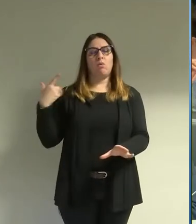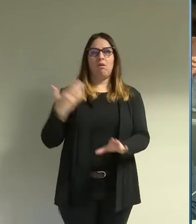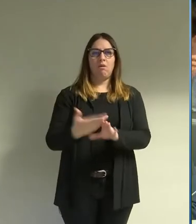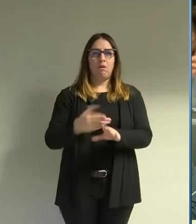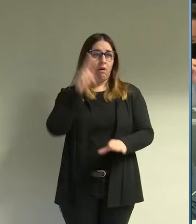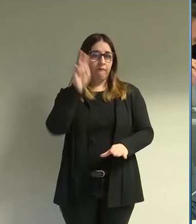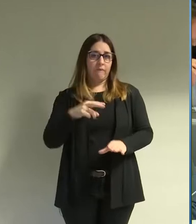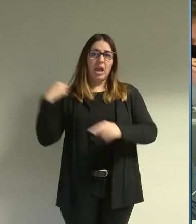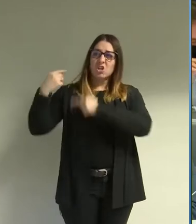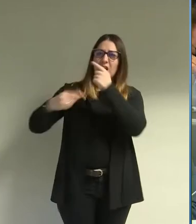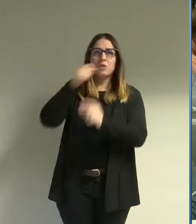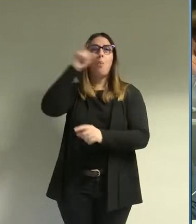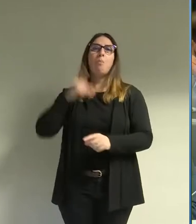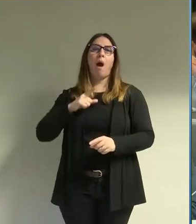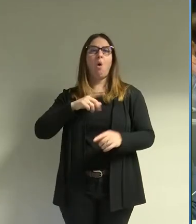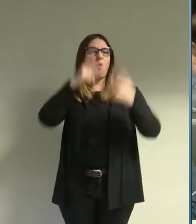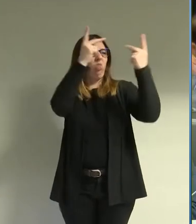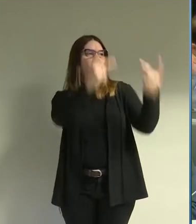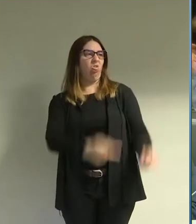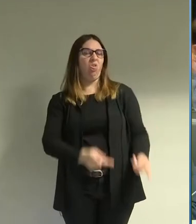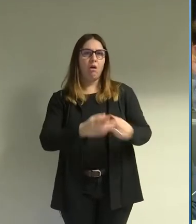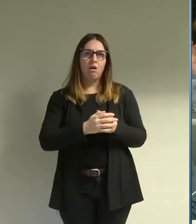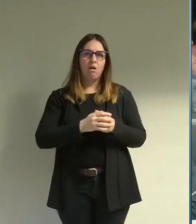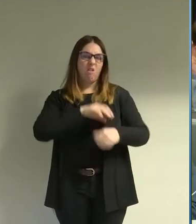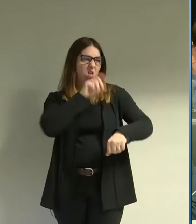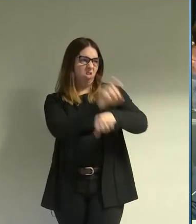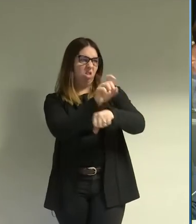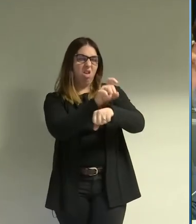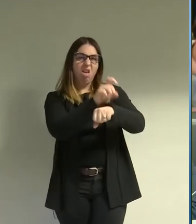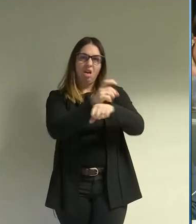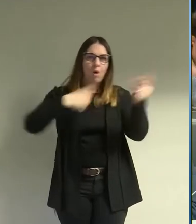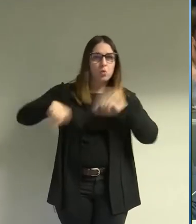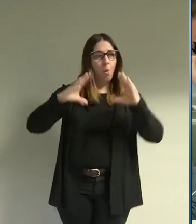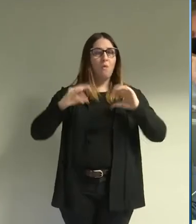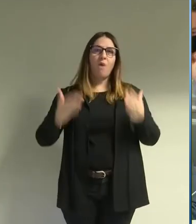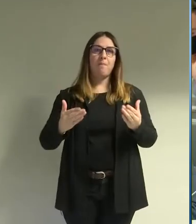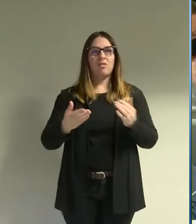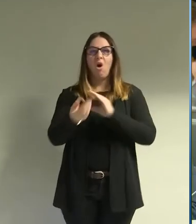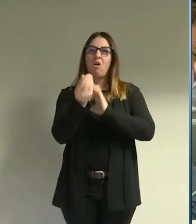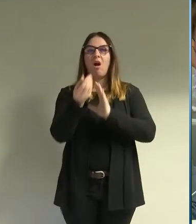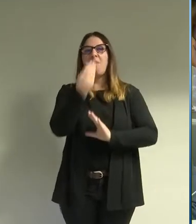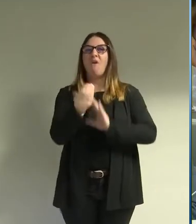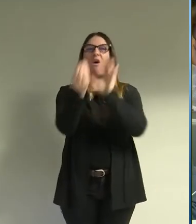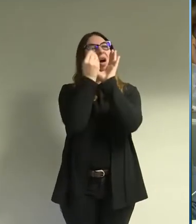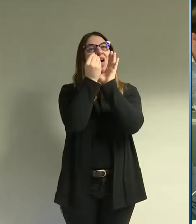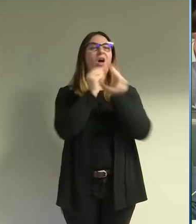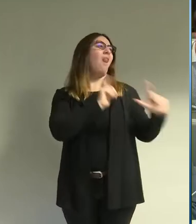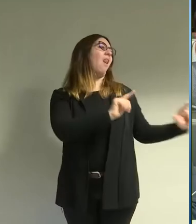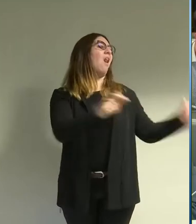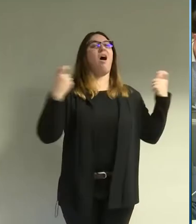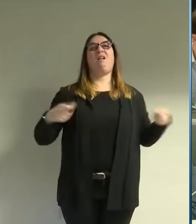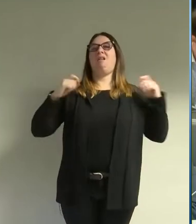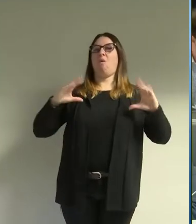la génération de nos parents le grand procès de ceux qui ont permis notre confort actuel d'enfant gâté les